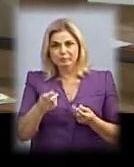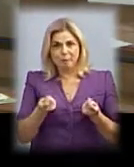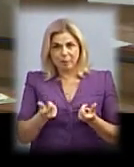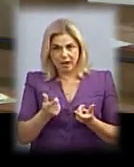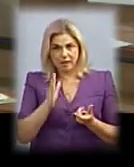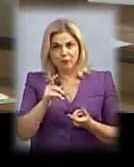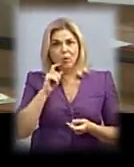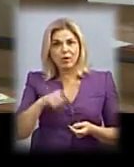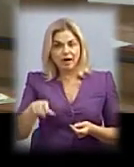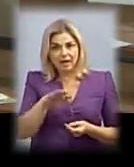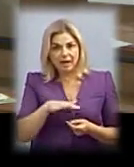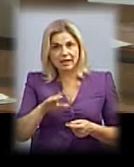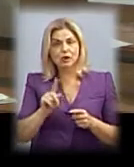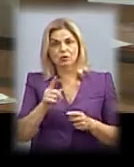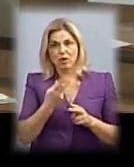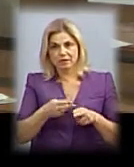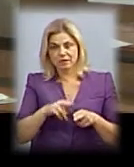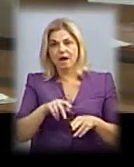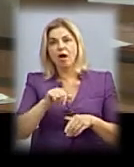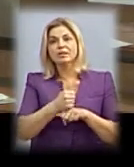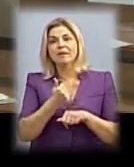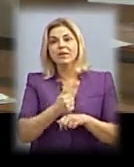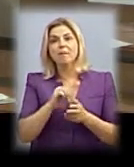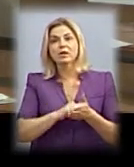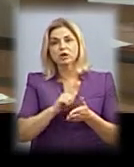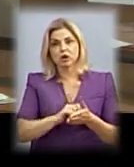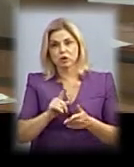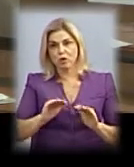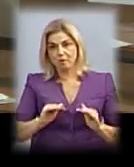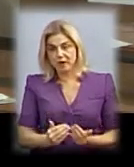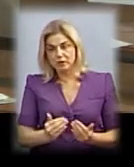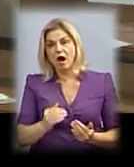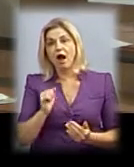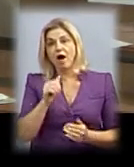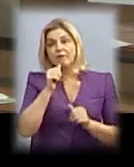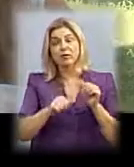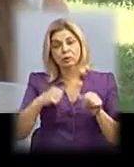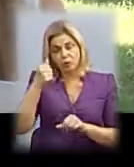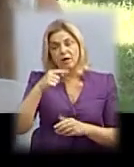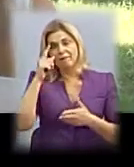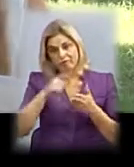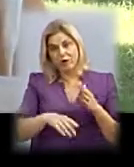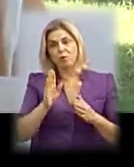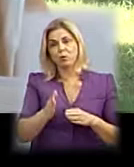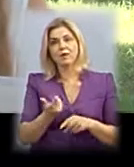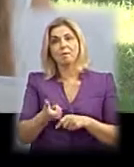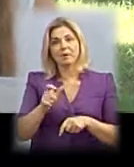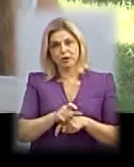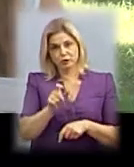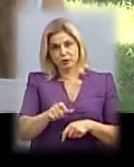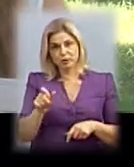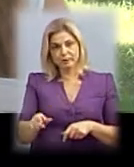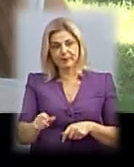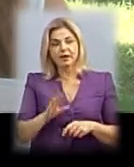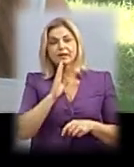основна причина, що є найменше серед них. Тобто я сподіваюся, що на наступний рік все ж таки буде більше. 17-річна Анастасія